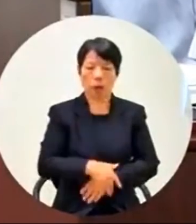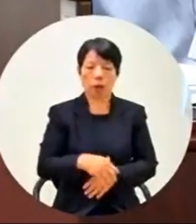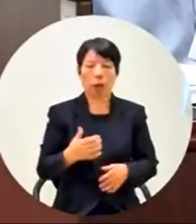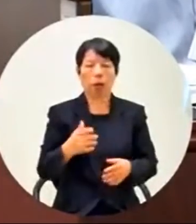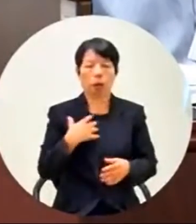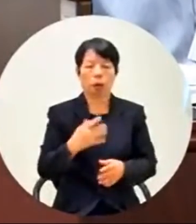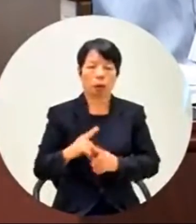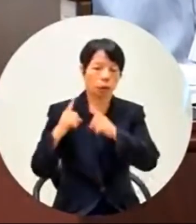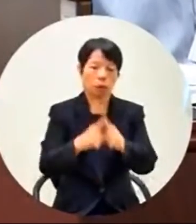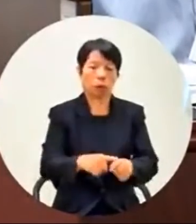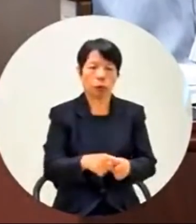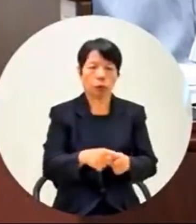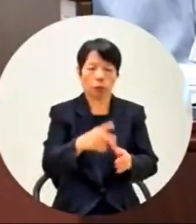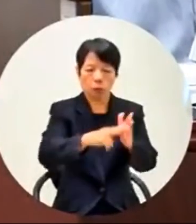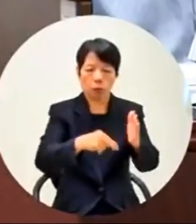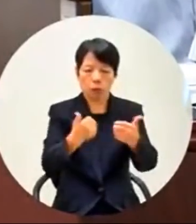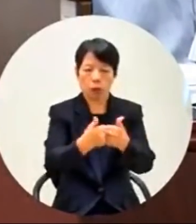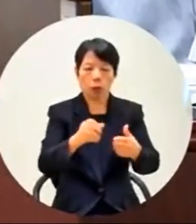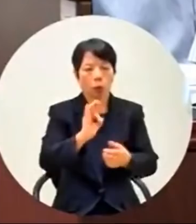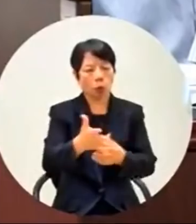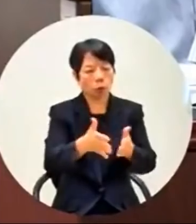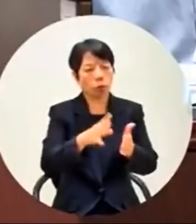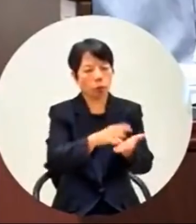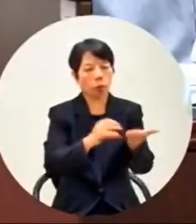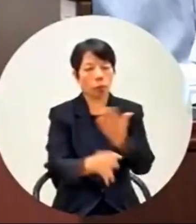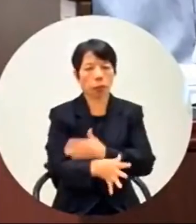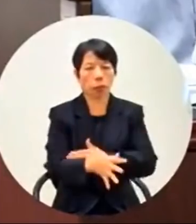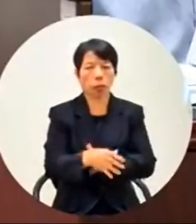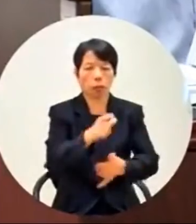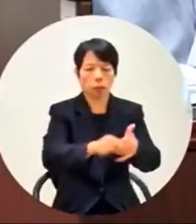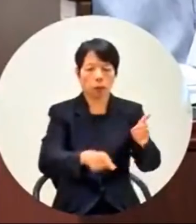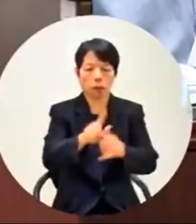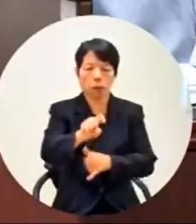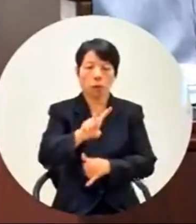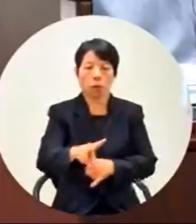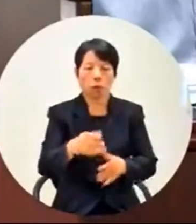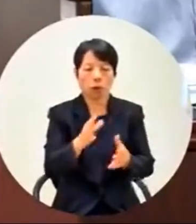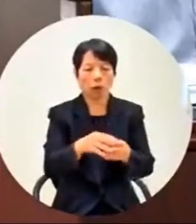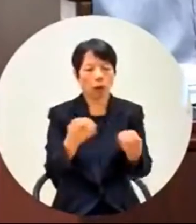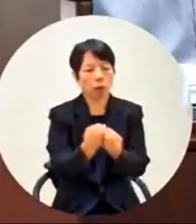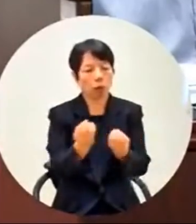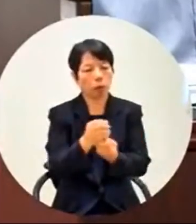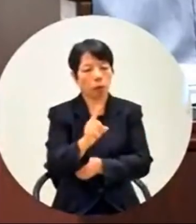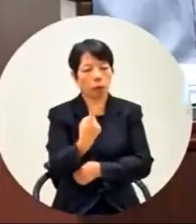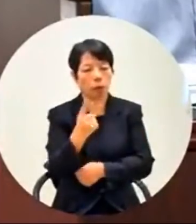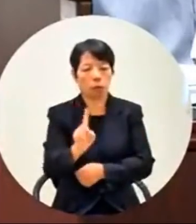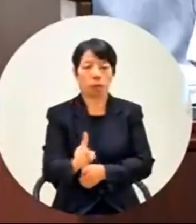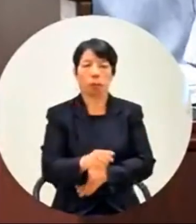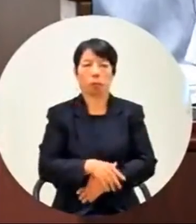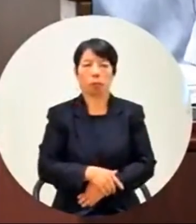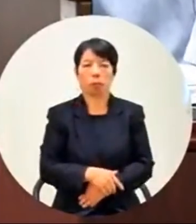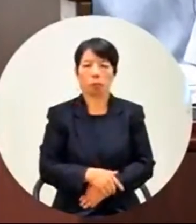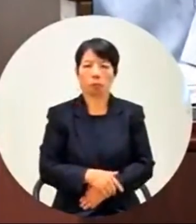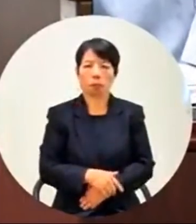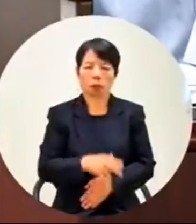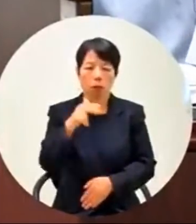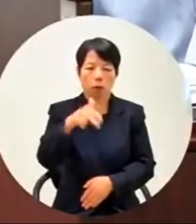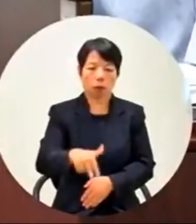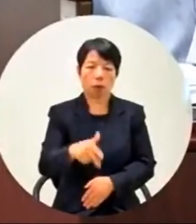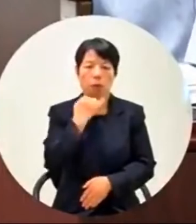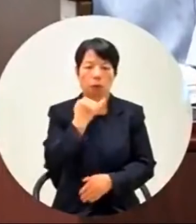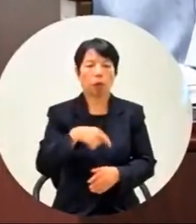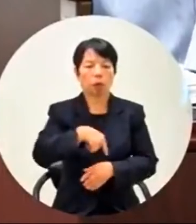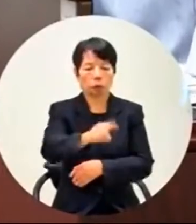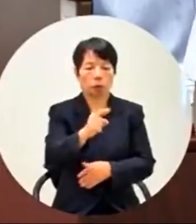当地跟我们说明说，为什么这个不能过，为什么删了十二件，到底哪边有问题？ 下礼拜 说明会好不好？ 第一个下礼拜可以去